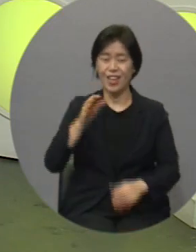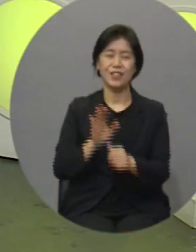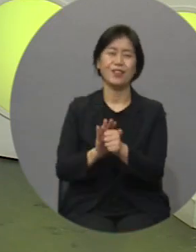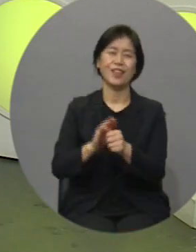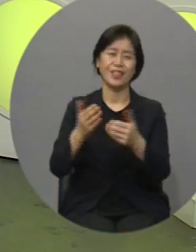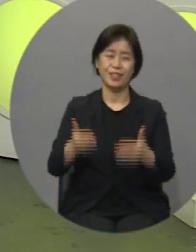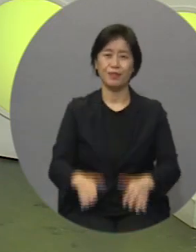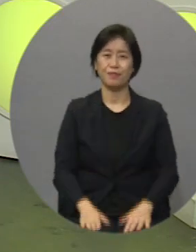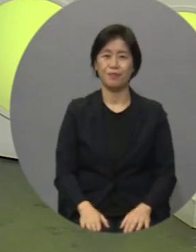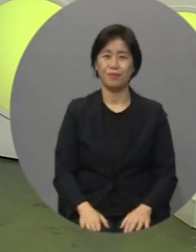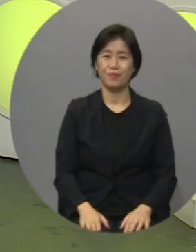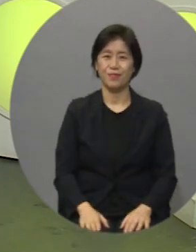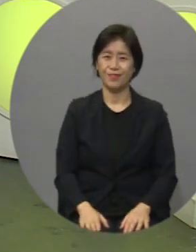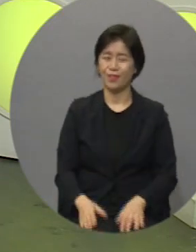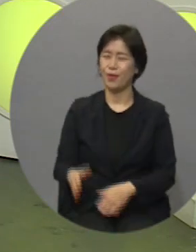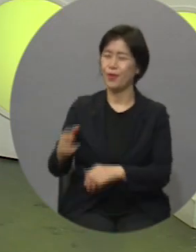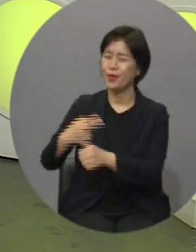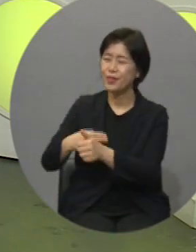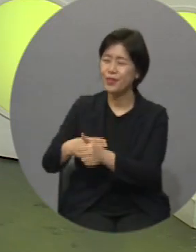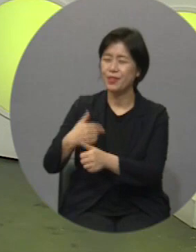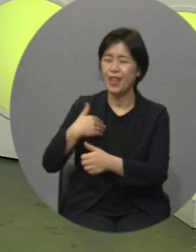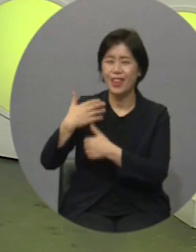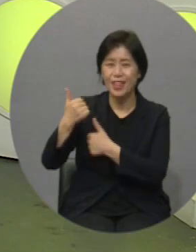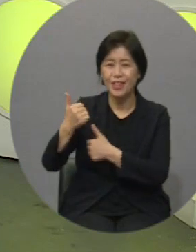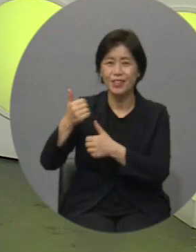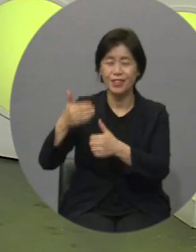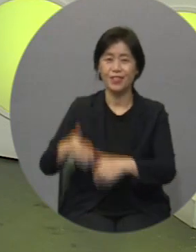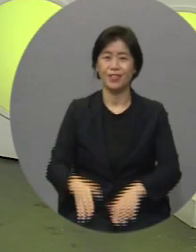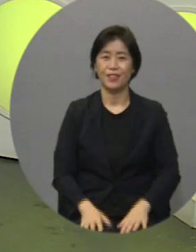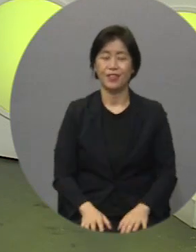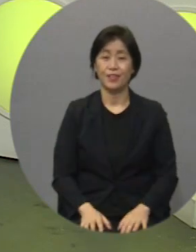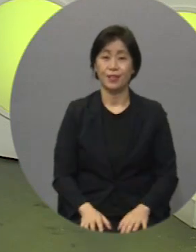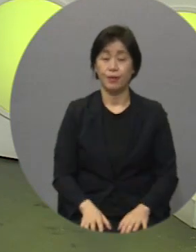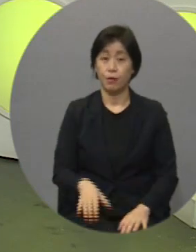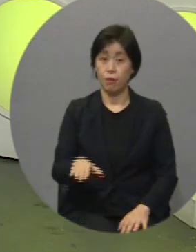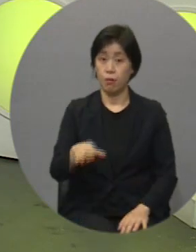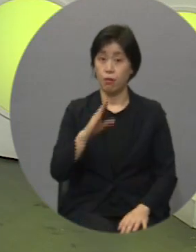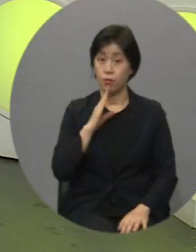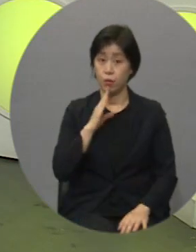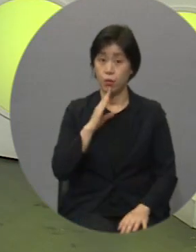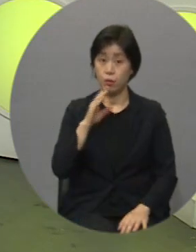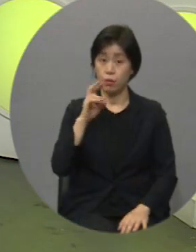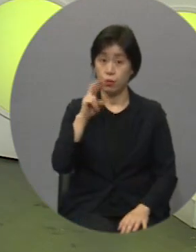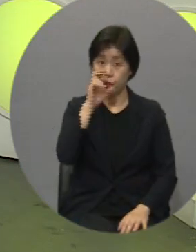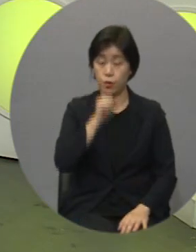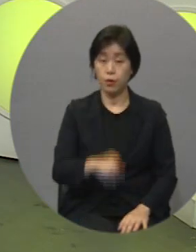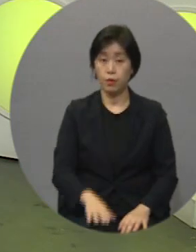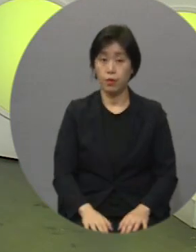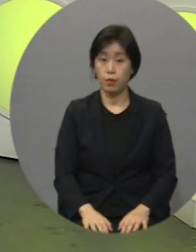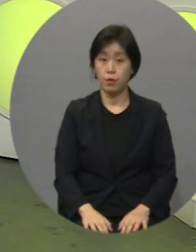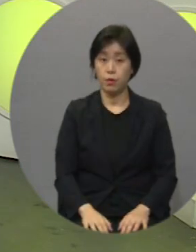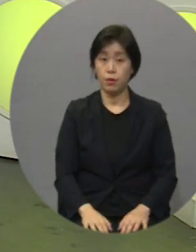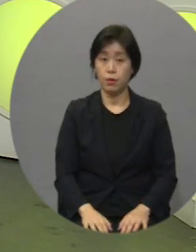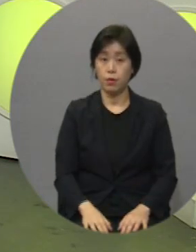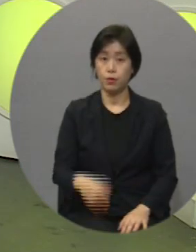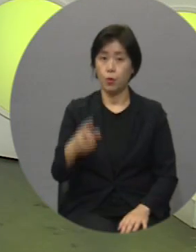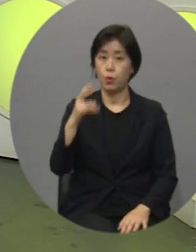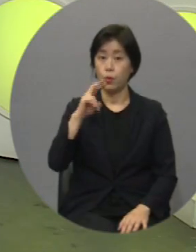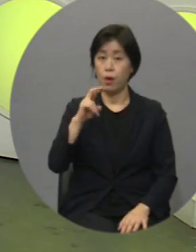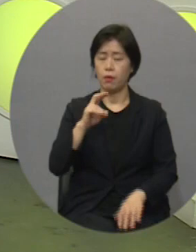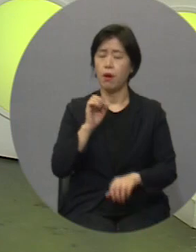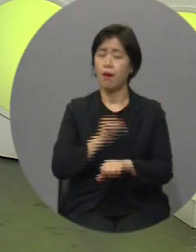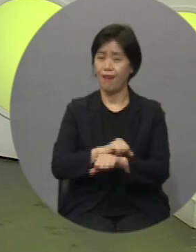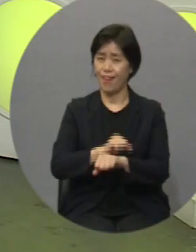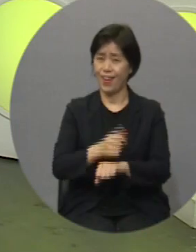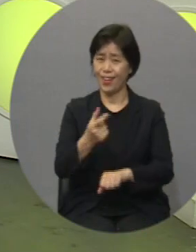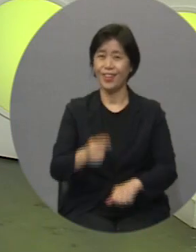홍보하도록 노력을 교수님도 하도록. 교수님도 많이 불러주세요. 아, 그럼요. 이 경주 아가씨 노래 좋다니까. 아, 네. 아니, 노래도 네. 좋고 아니, 또 노래를 또 아까스럽게